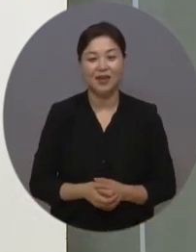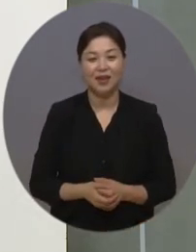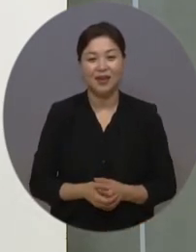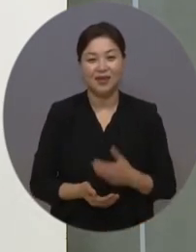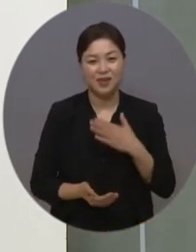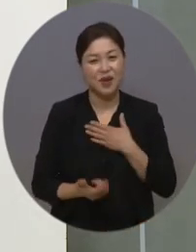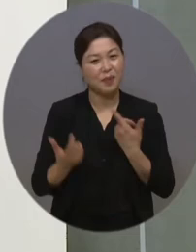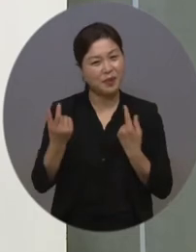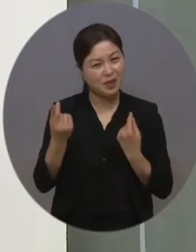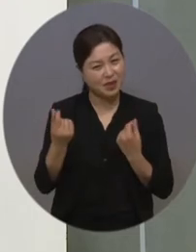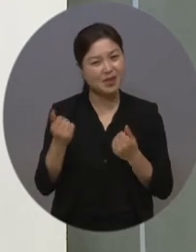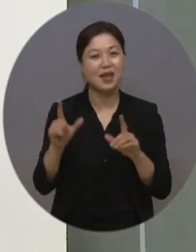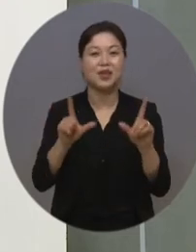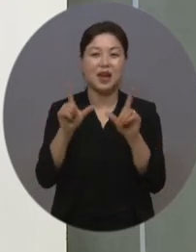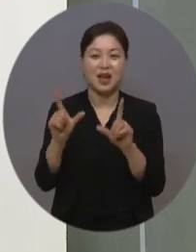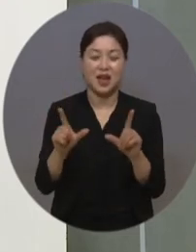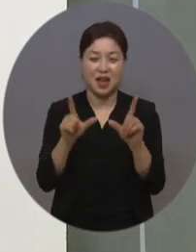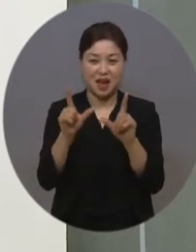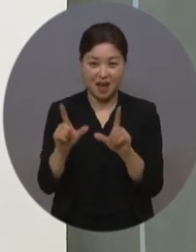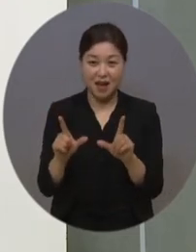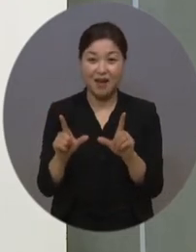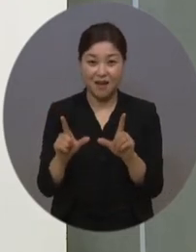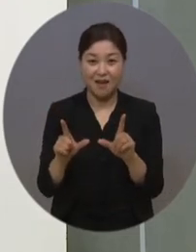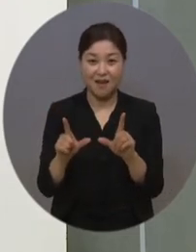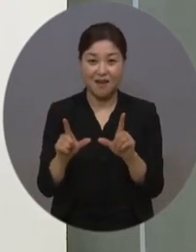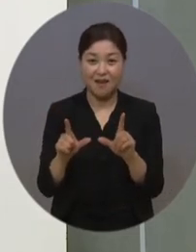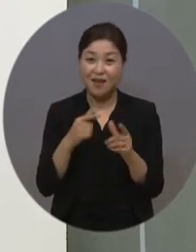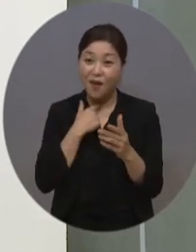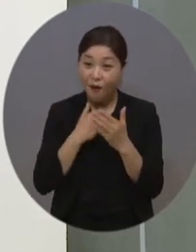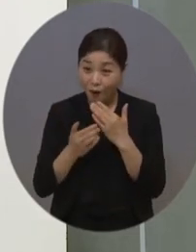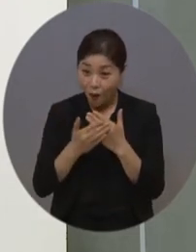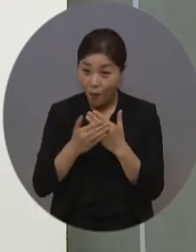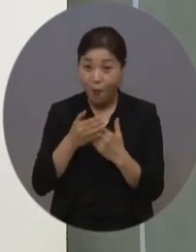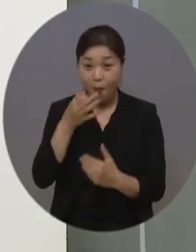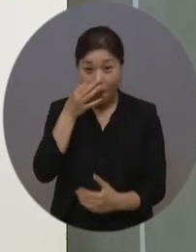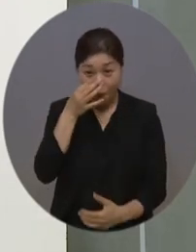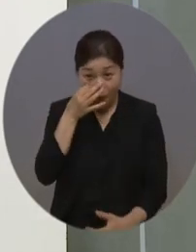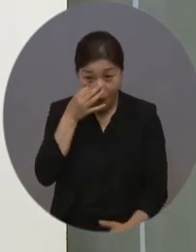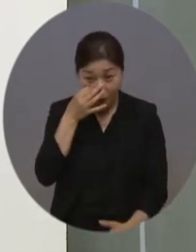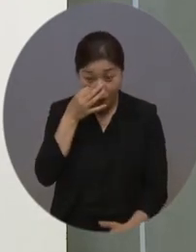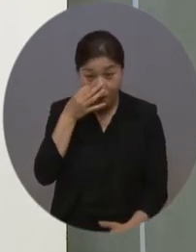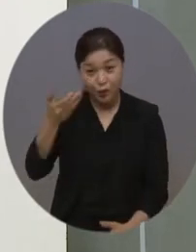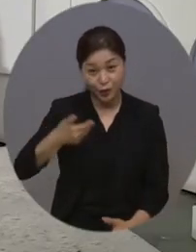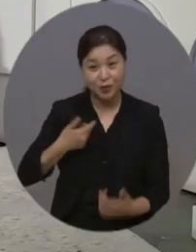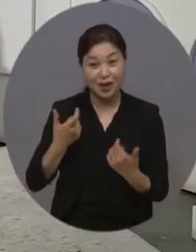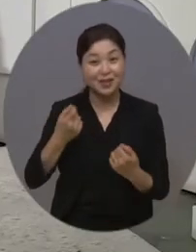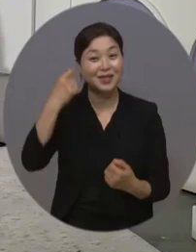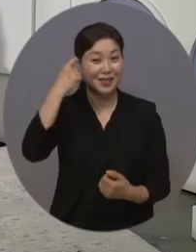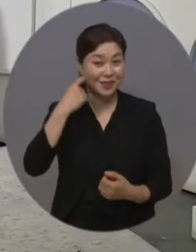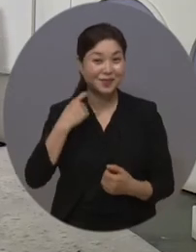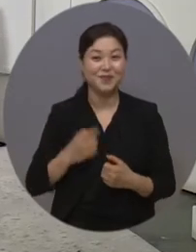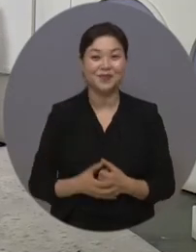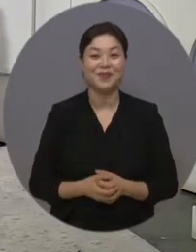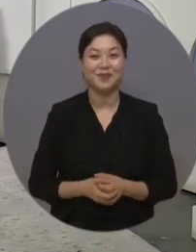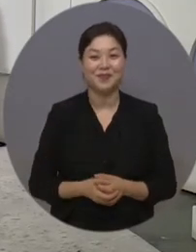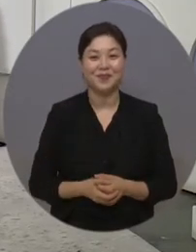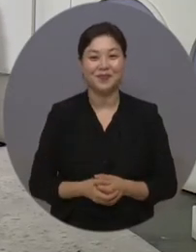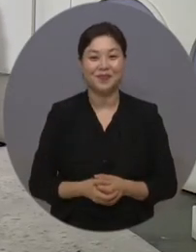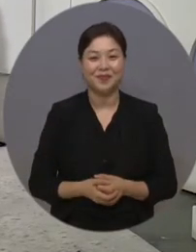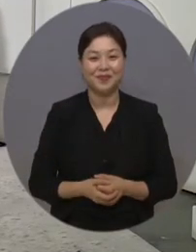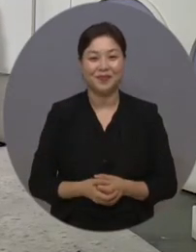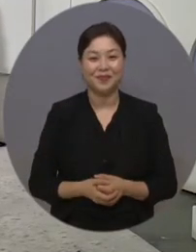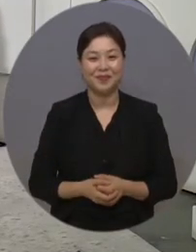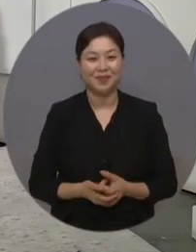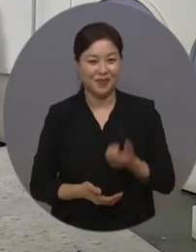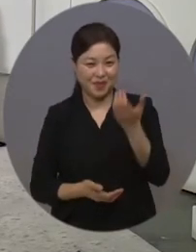그 삶의 과정을 보여주시는 거 아닌가 하는 생각이 들어요. 저는 뭐 우리 정쌤